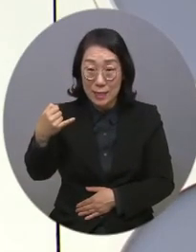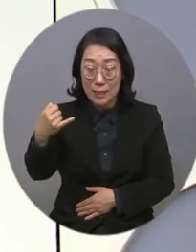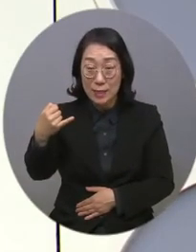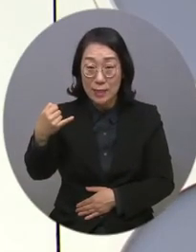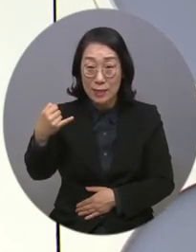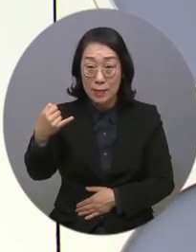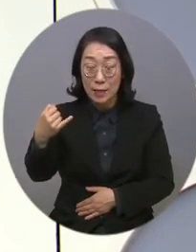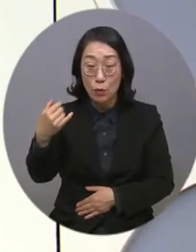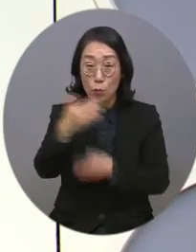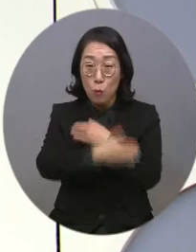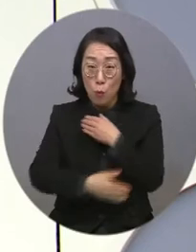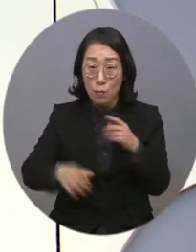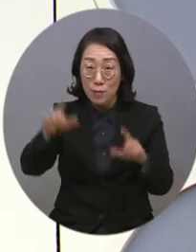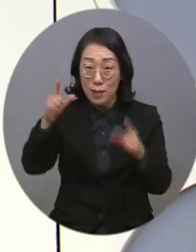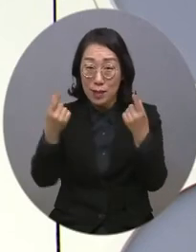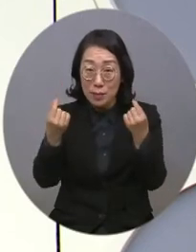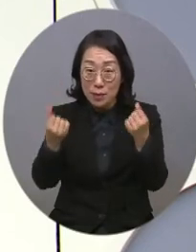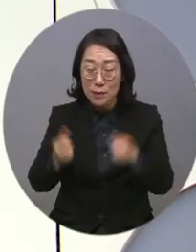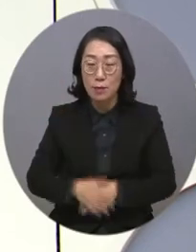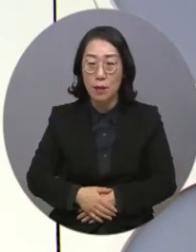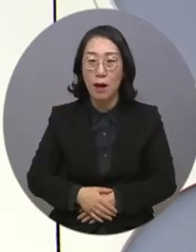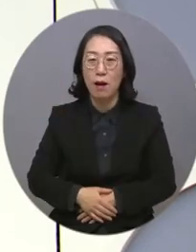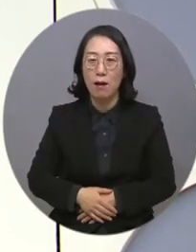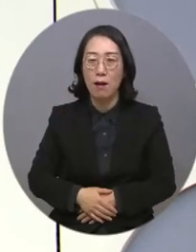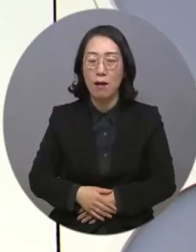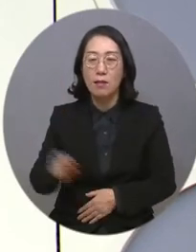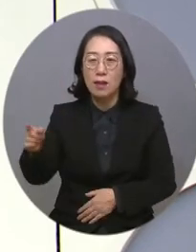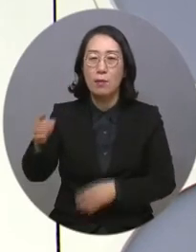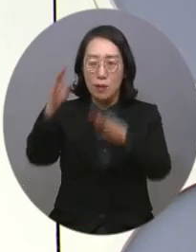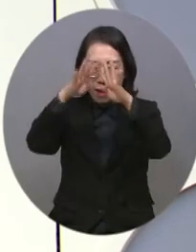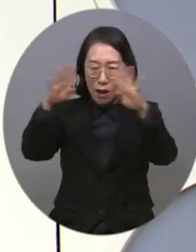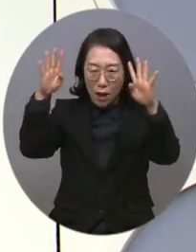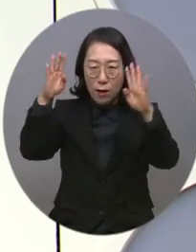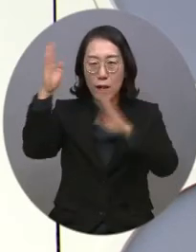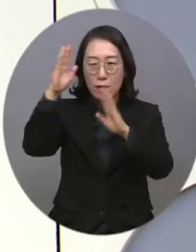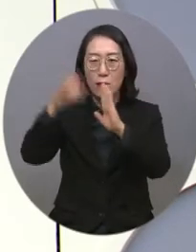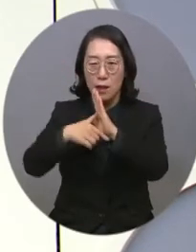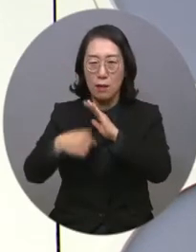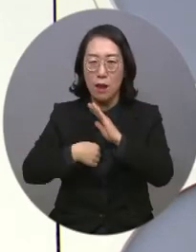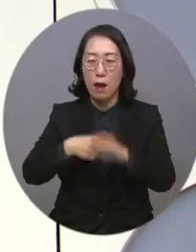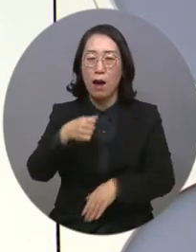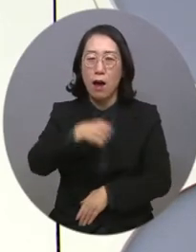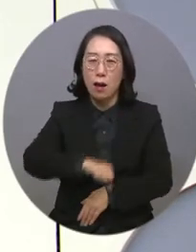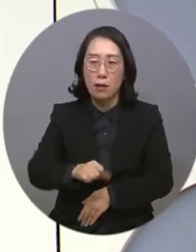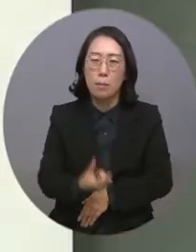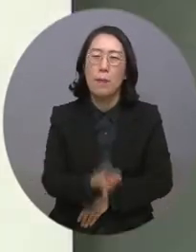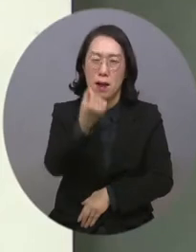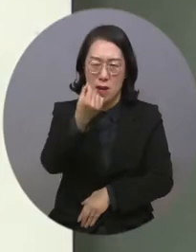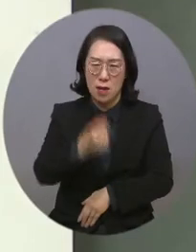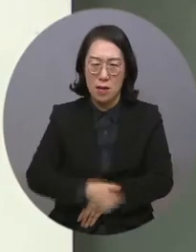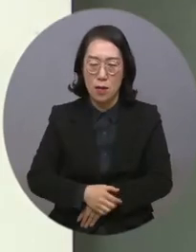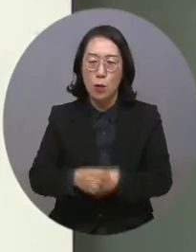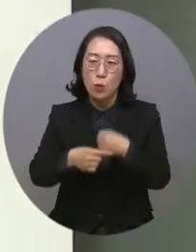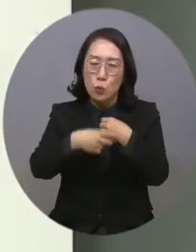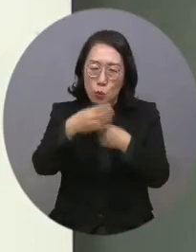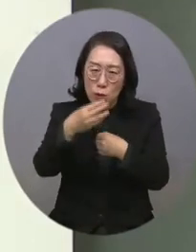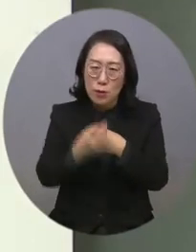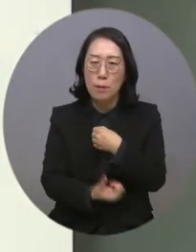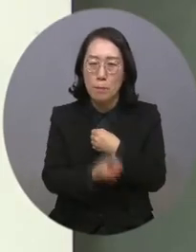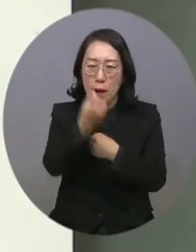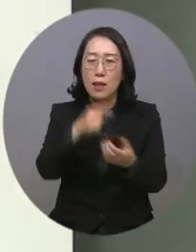비슷한 증상이 돼요. 홉킨스는 대학교 다닐 때 그 증상이 나타났죠. 그러니까 예. 예, 예. 우리 아들은 이제 초등학교 때 나타났고 그러니까 일찍이 나타난